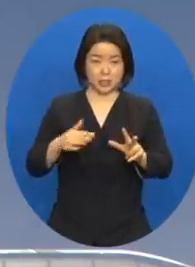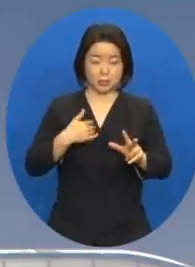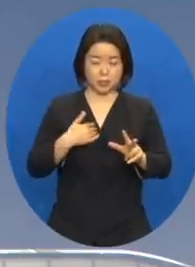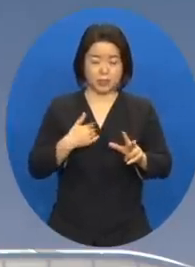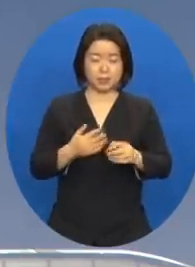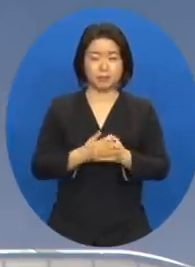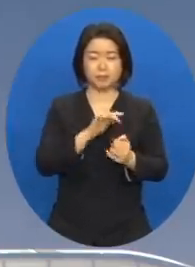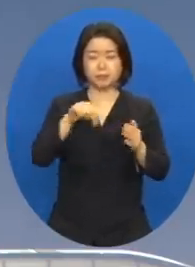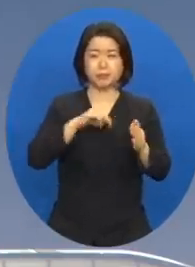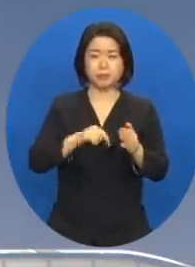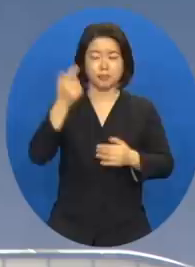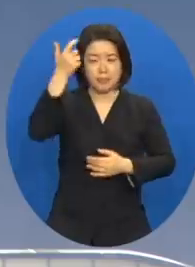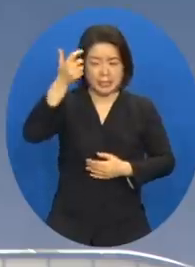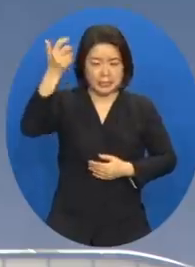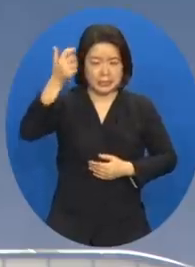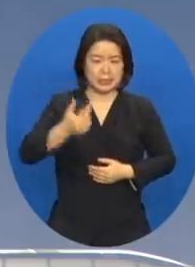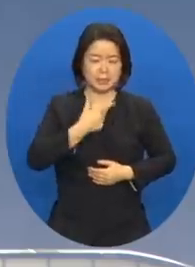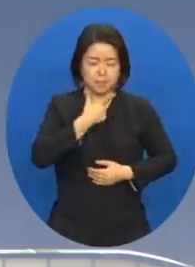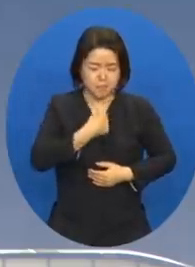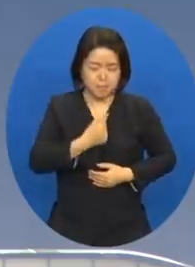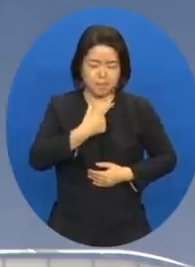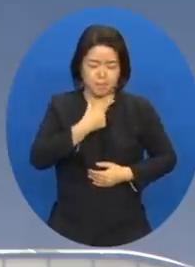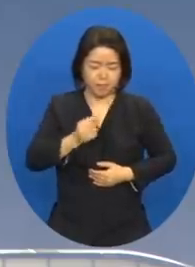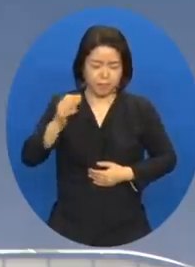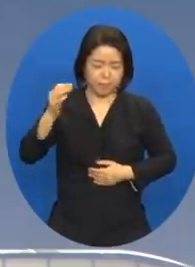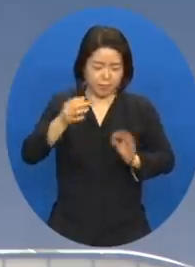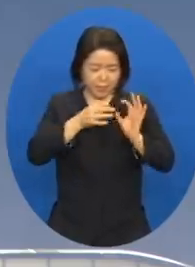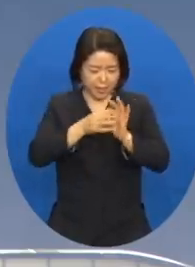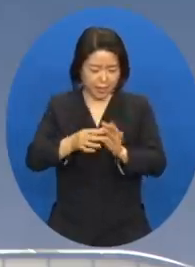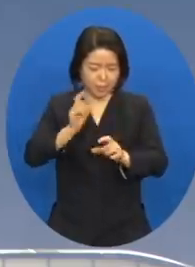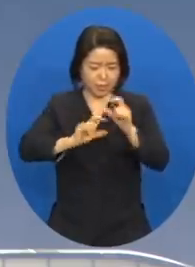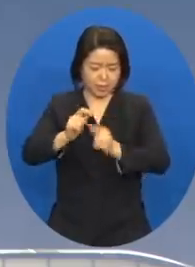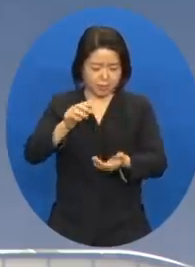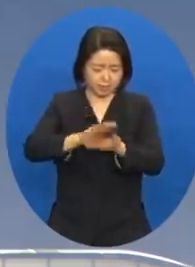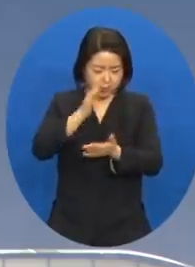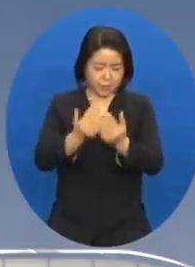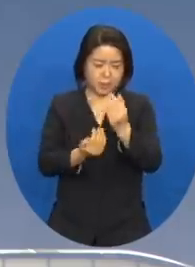제 속에는 영적인 갈급함이 계속 더 뜨겁습니다.